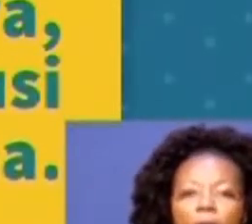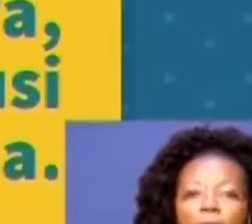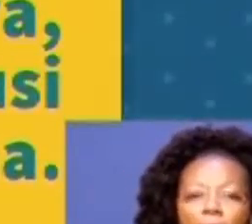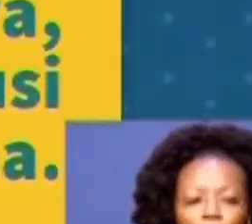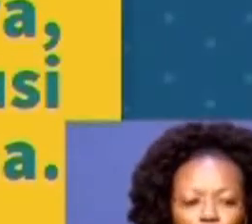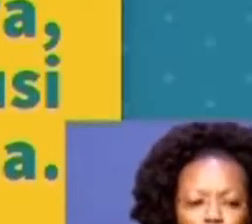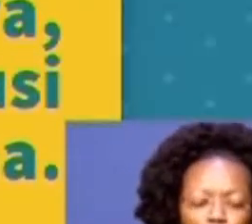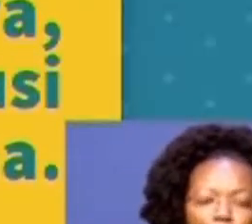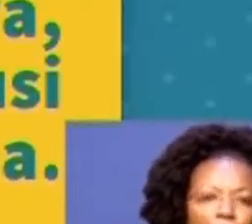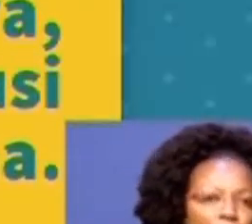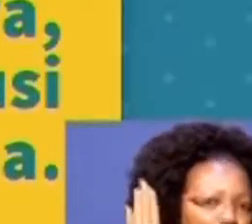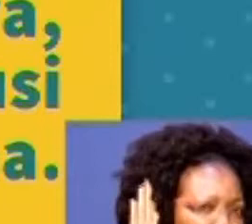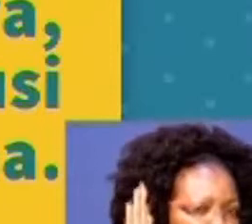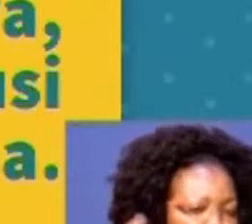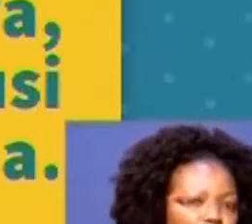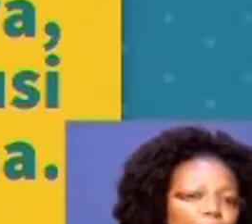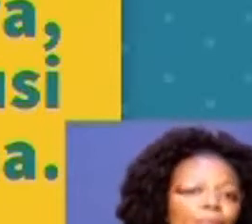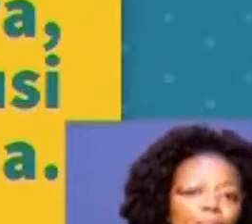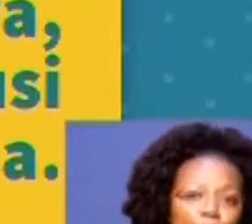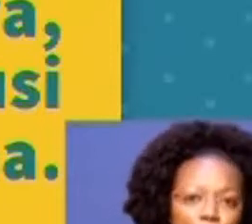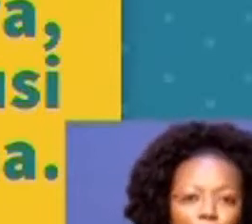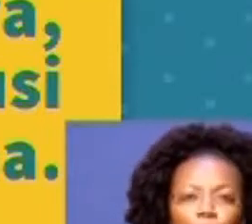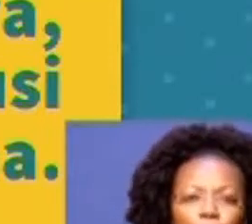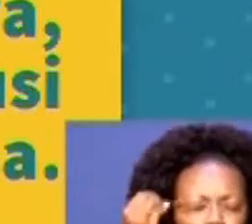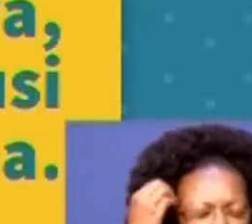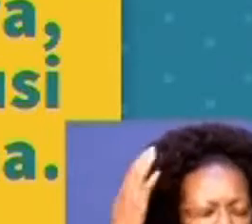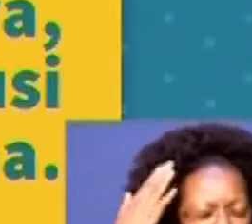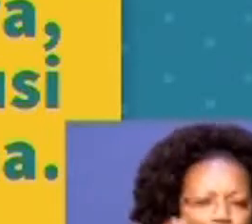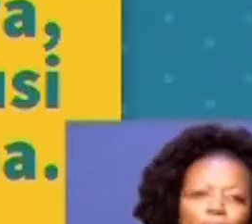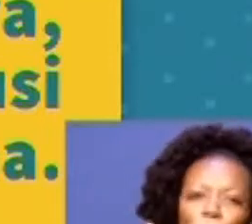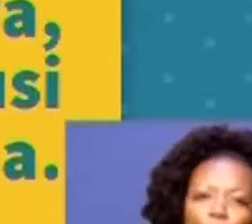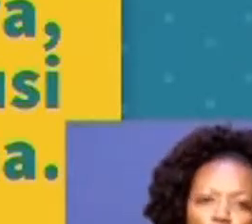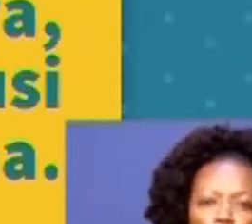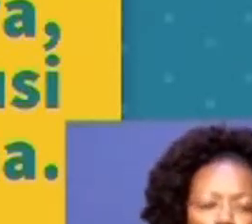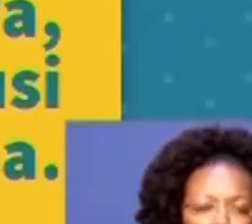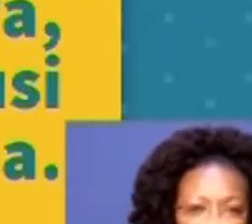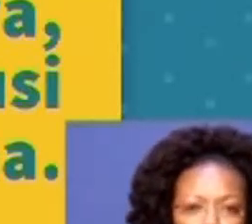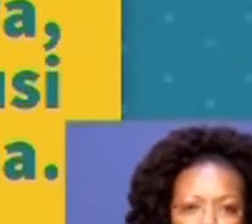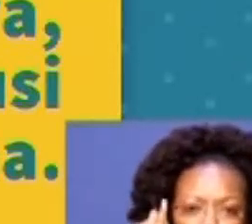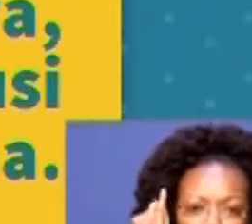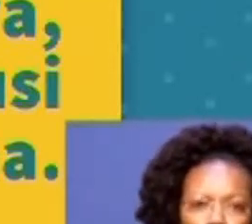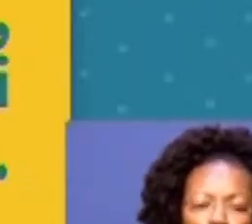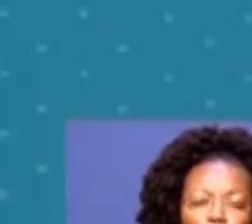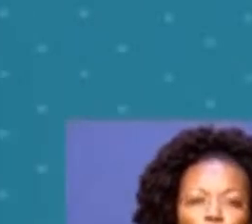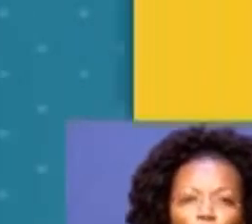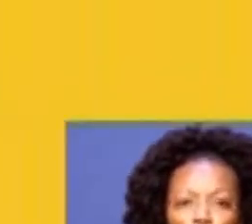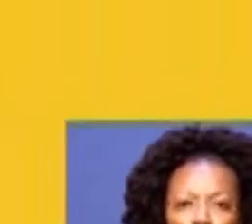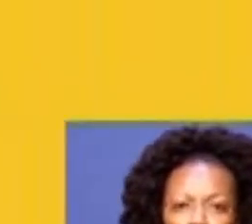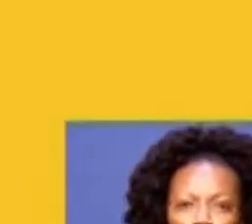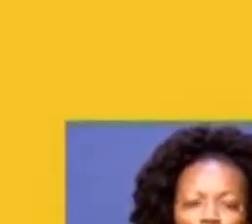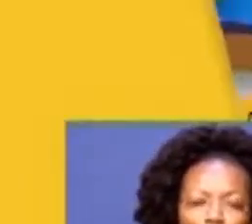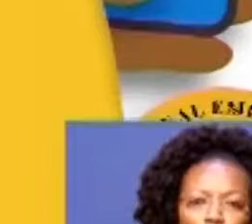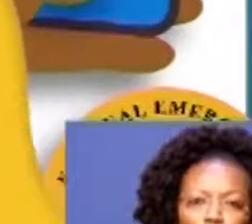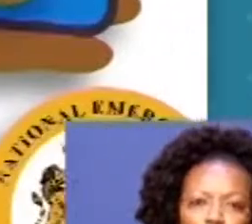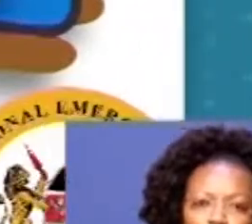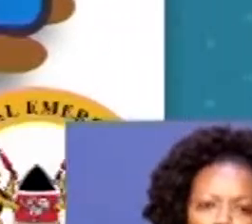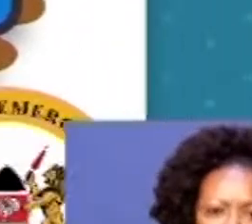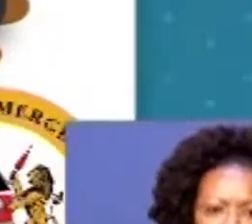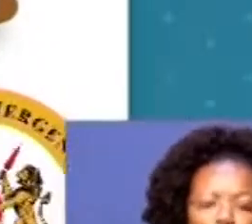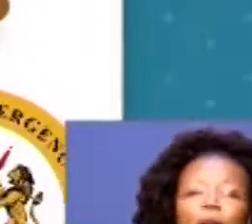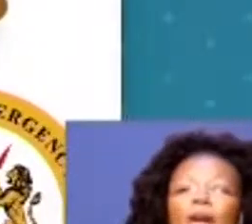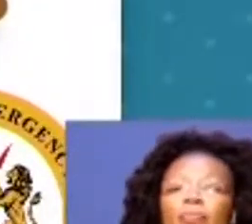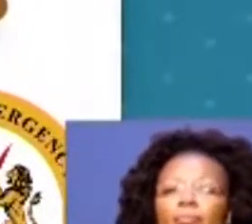mwongozo wa kiafya kutoka kwa kituo cha afya ili kujikinga na virusi vya korona. Pata habari